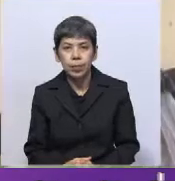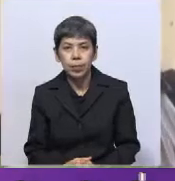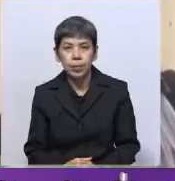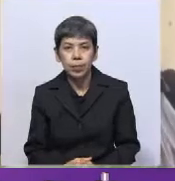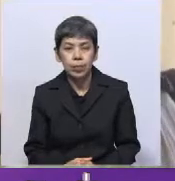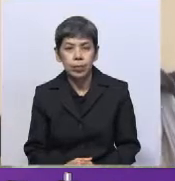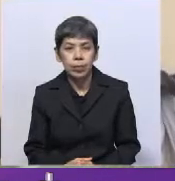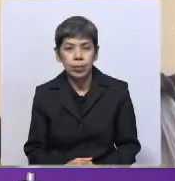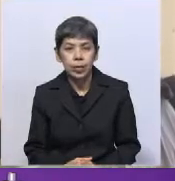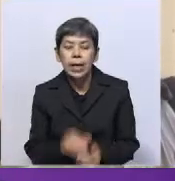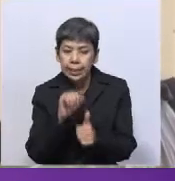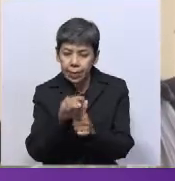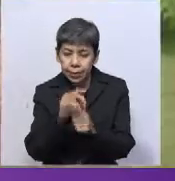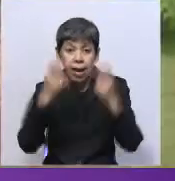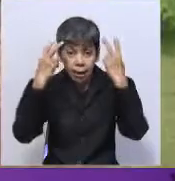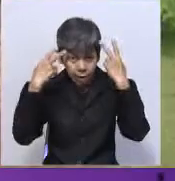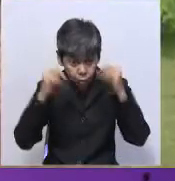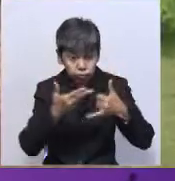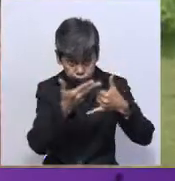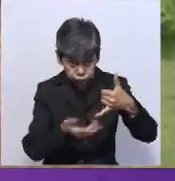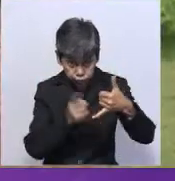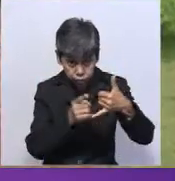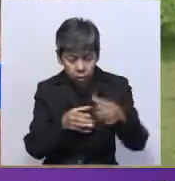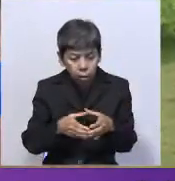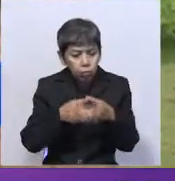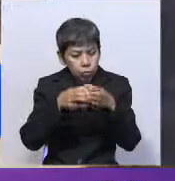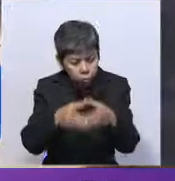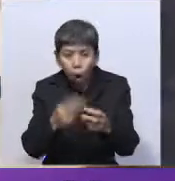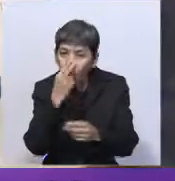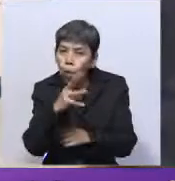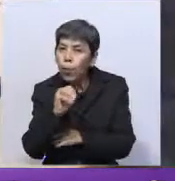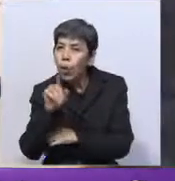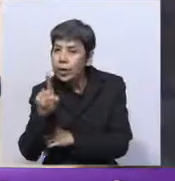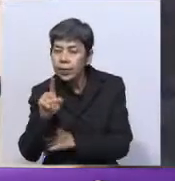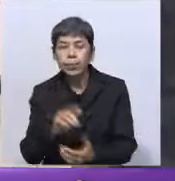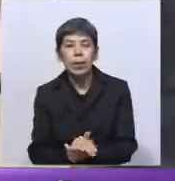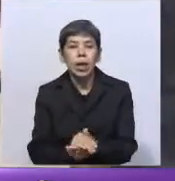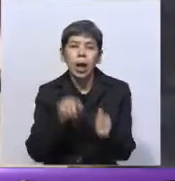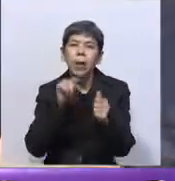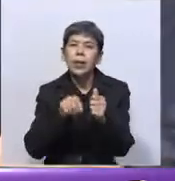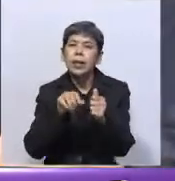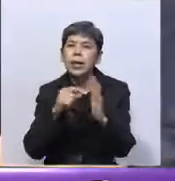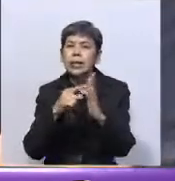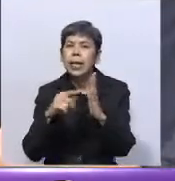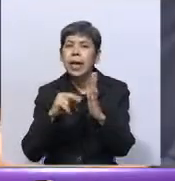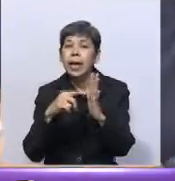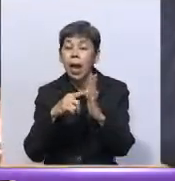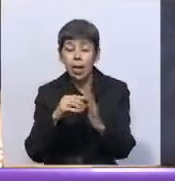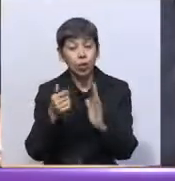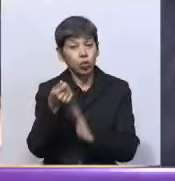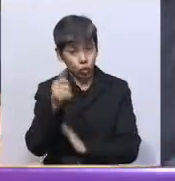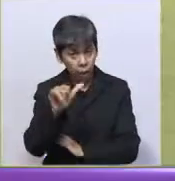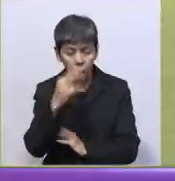นายนฤชัยป้อมเสือที่ปรึกษานายกรัฐมนตรีพร้อมคณะลงพื้นที่หมู่ที่1ตำบลบ้านแผนอำเภอเสนาจังหวัดพระนครศรีอยุธย